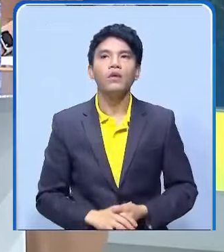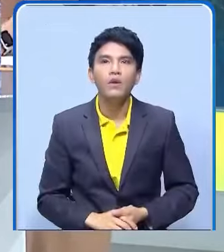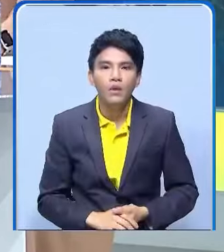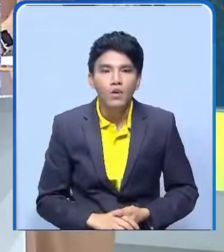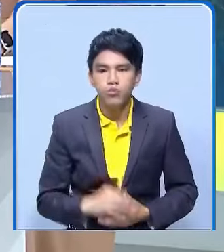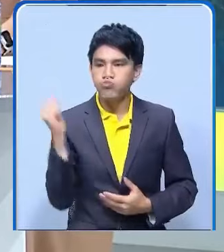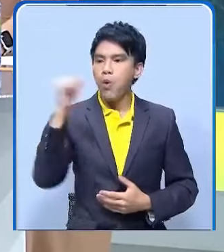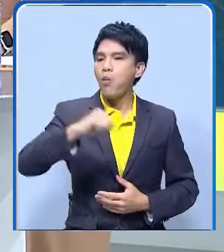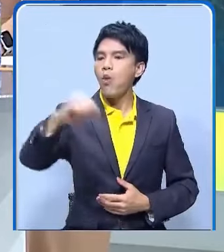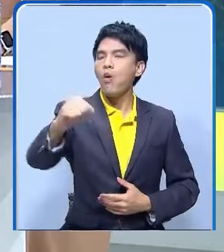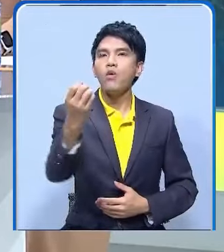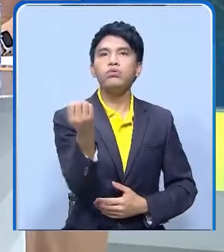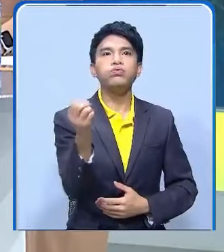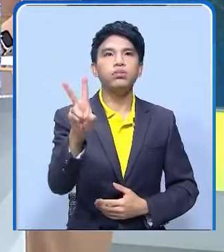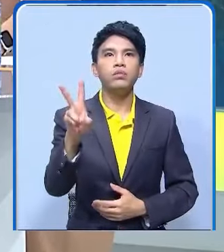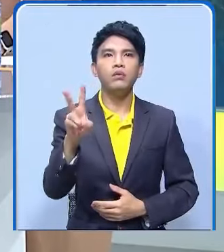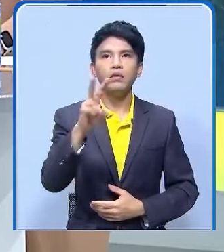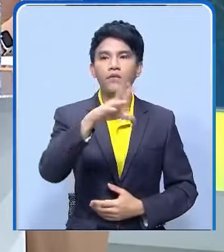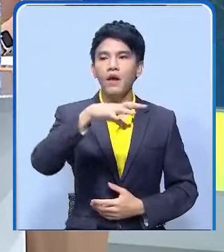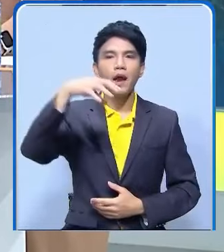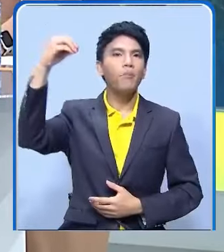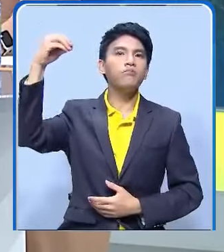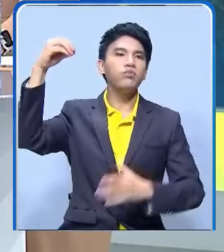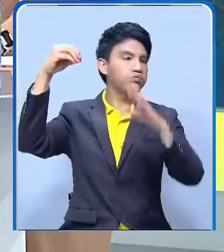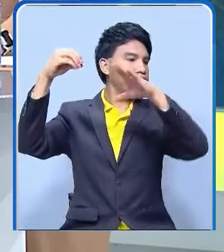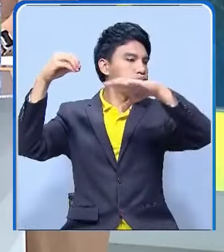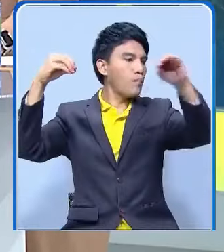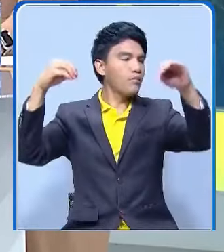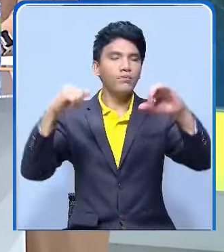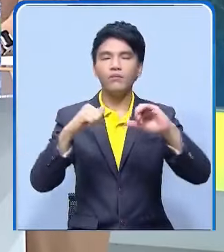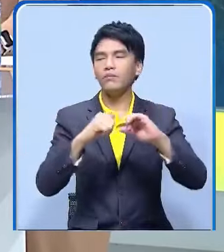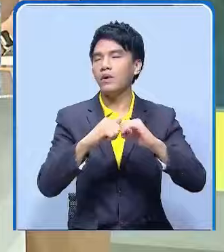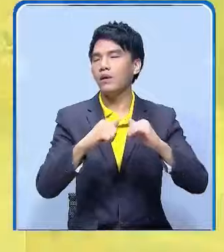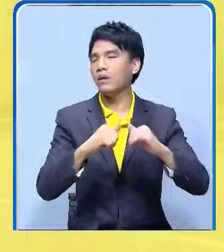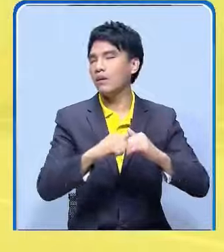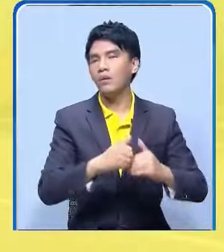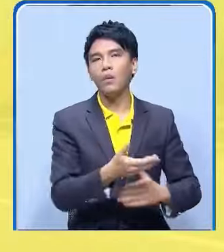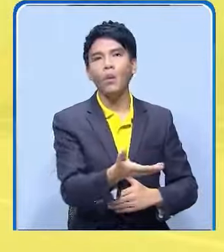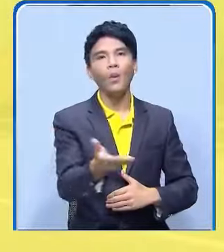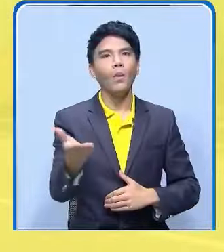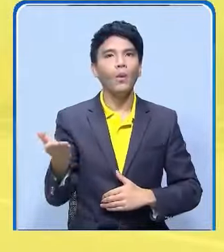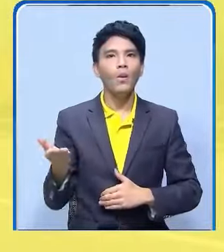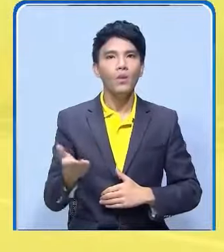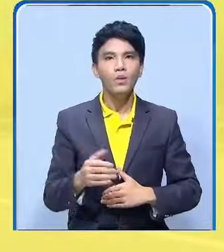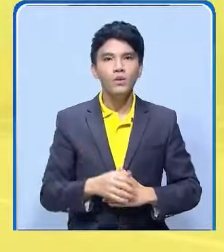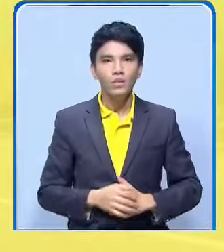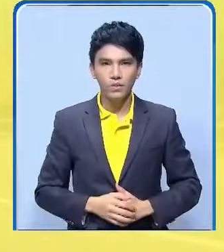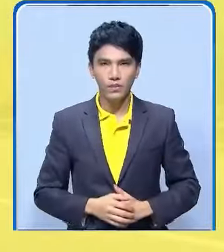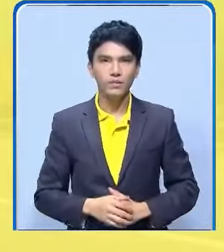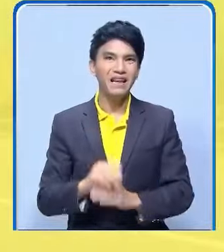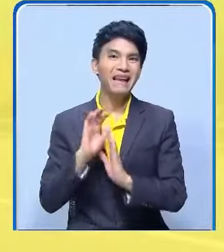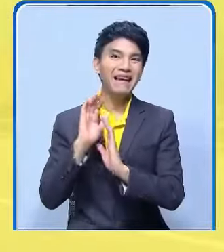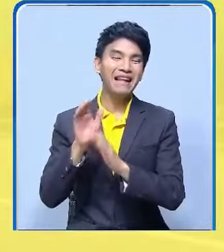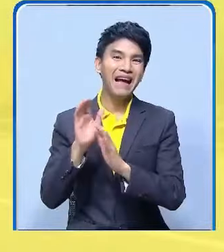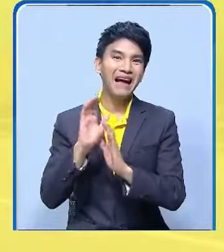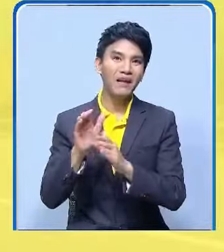ไปหมดเลย เอาแล้วไฟฟ้าจะใช้กันได้ไหม จะเหลือเหรอคะก็พากันเดือดร้อนกันไปหมดนะคะพี่น้องชุมชนชาวลาดพร้าวคุณผู้ชมคะ